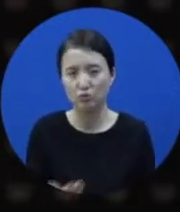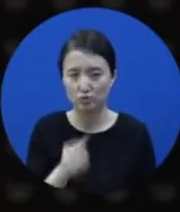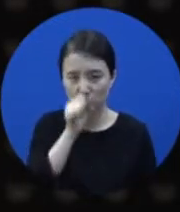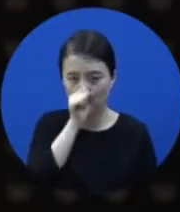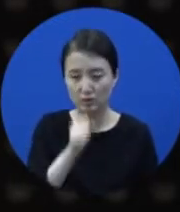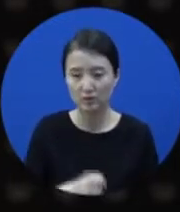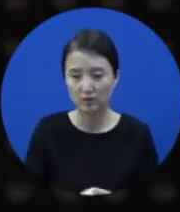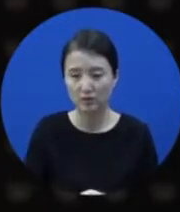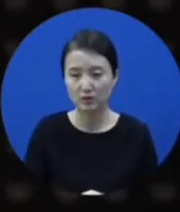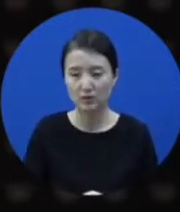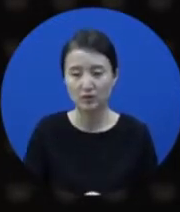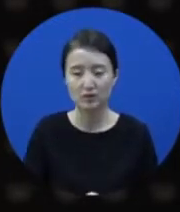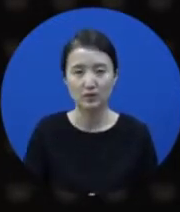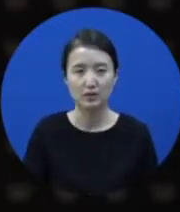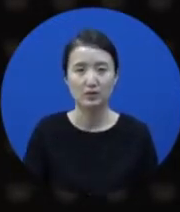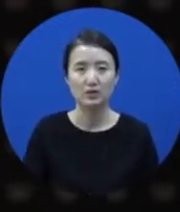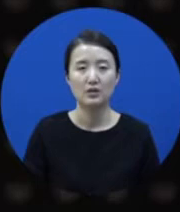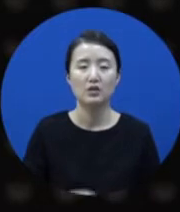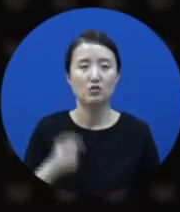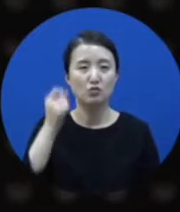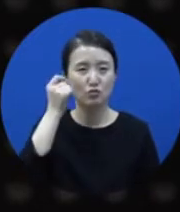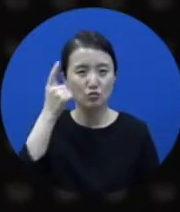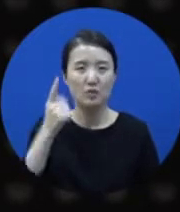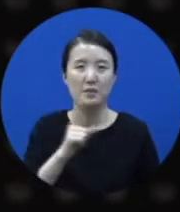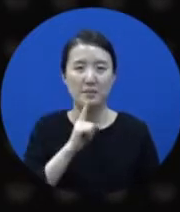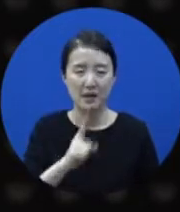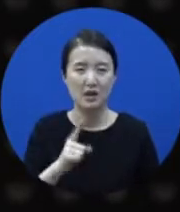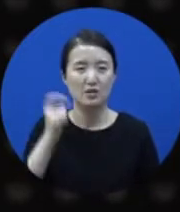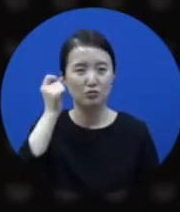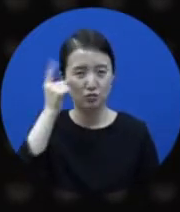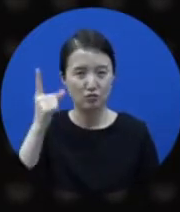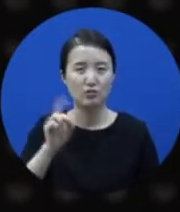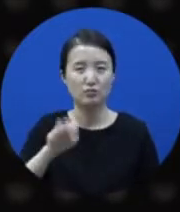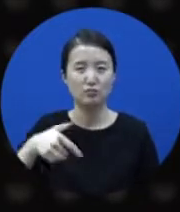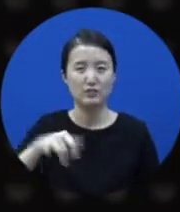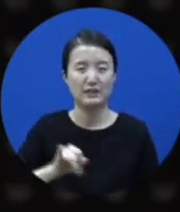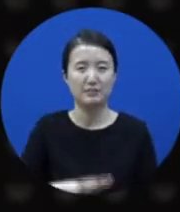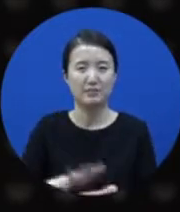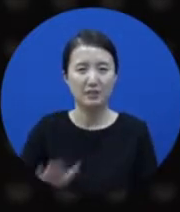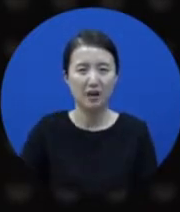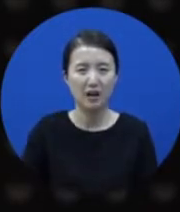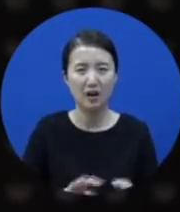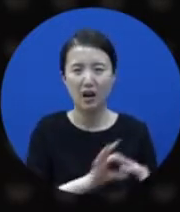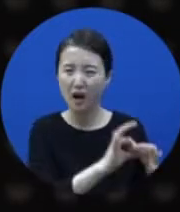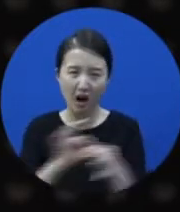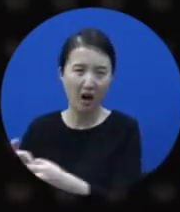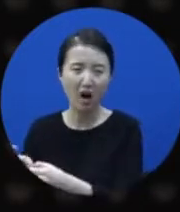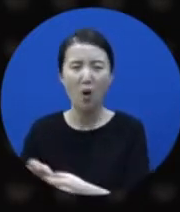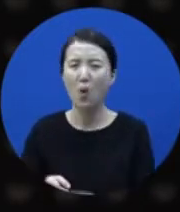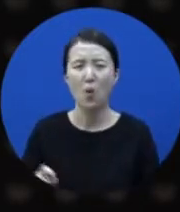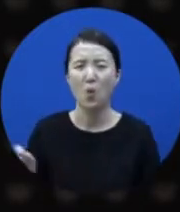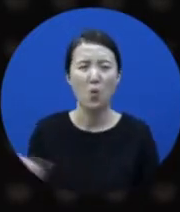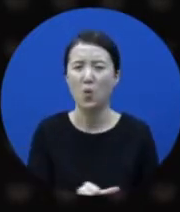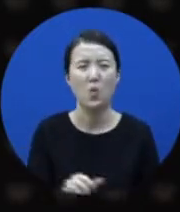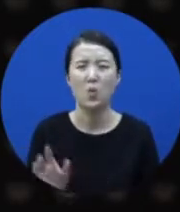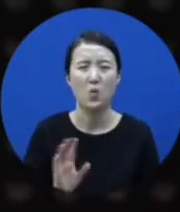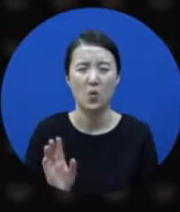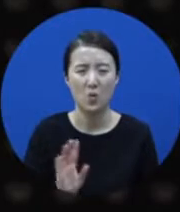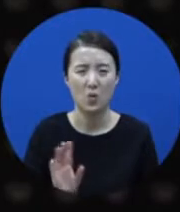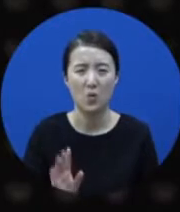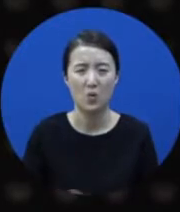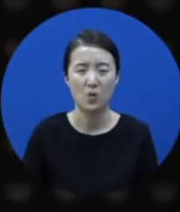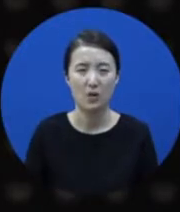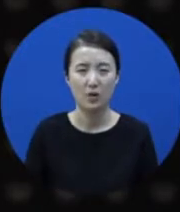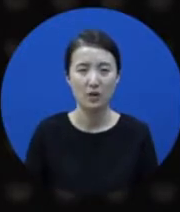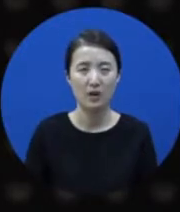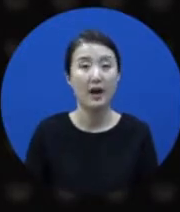많은 분들은 훌륭한 말은 훌륭한 무기입니다. 휙 가버려요. 아버지 가방에 들어가셨습니다. 휙 가버려요.